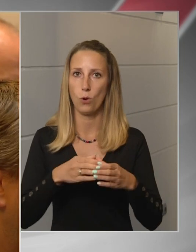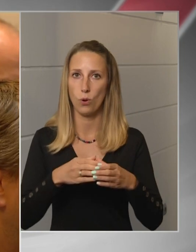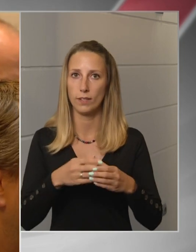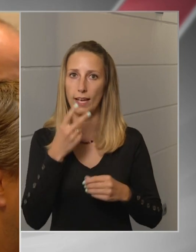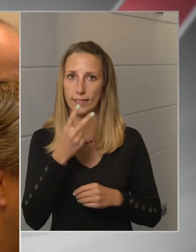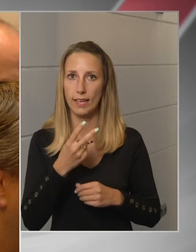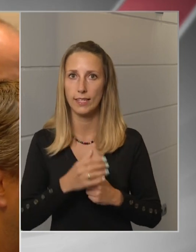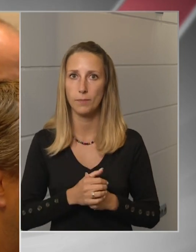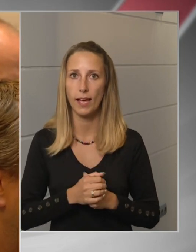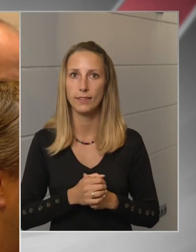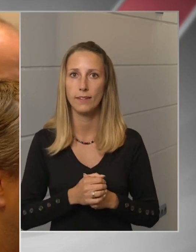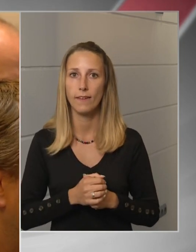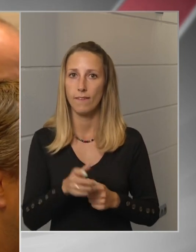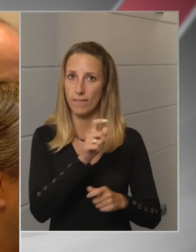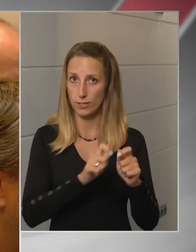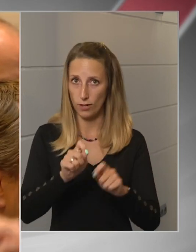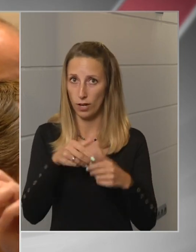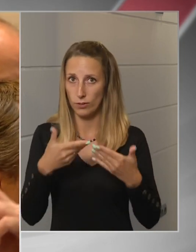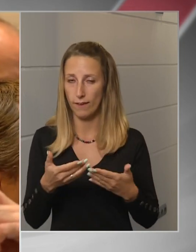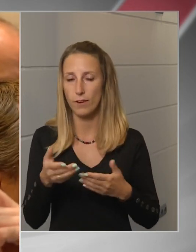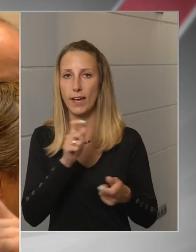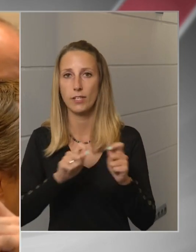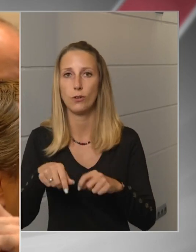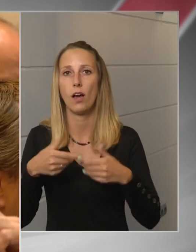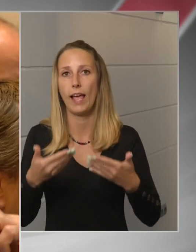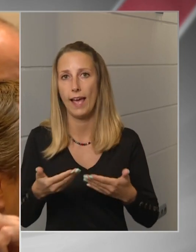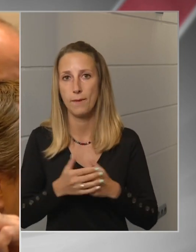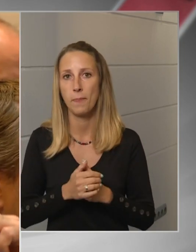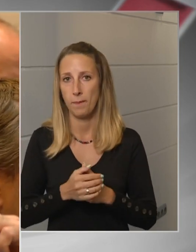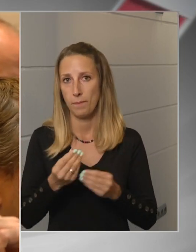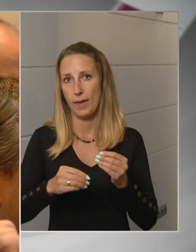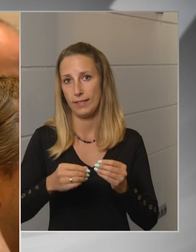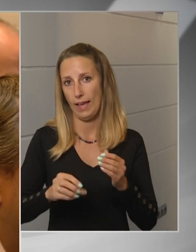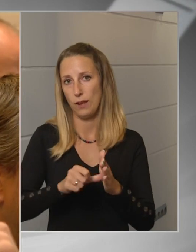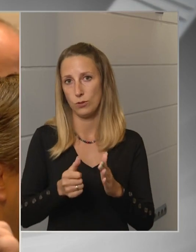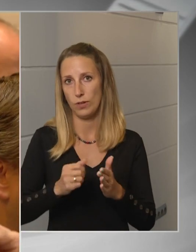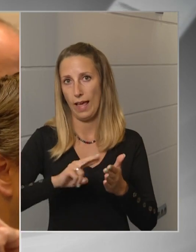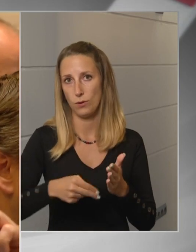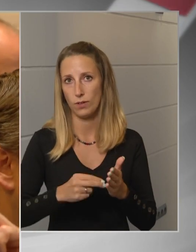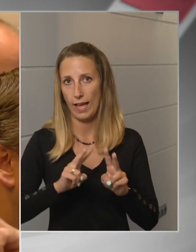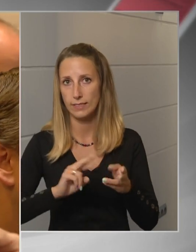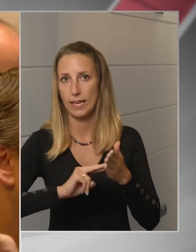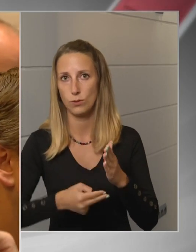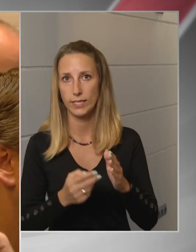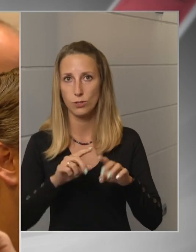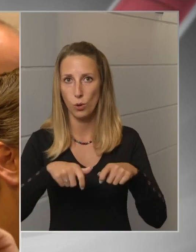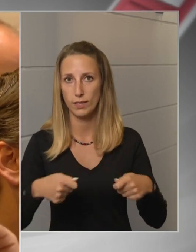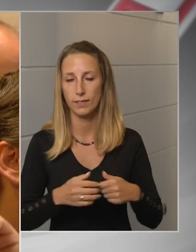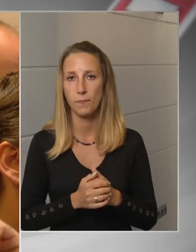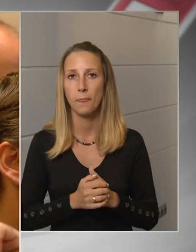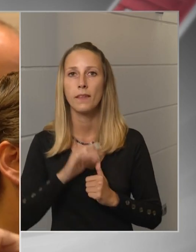tekintetében vásárolható-e, vagy vásárolni a kemere, szerződést kell kötni, és a